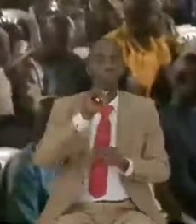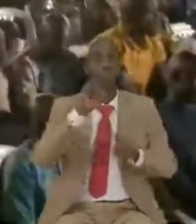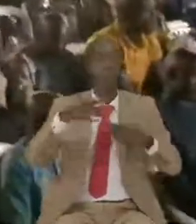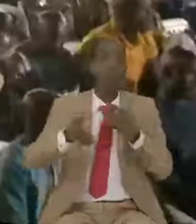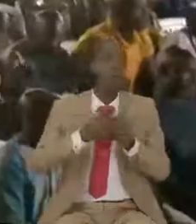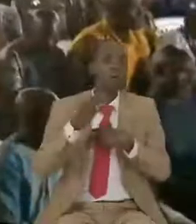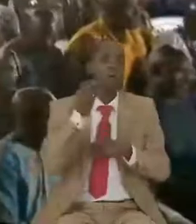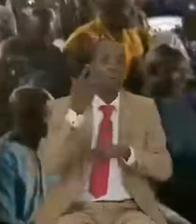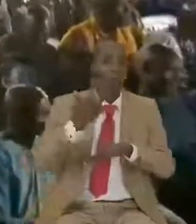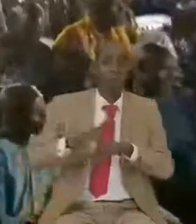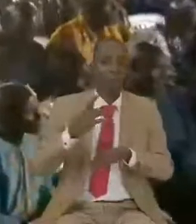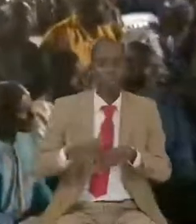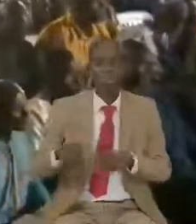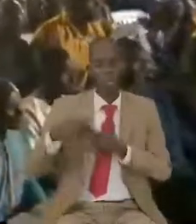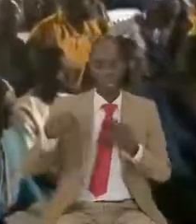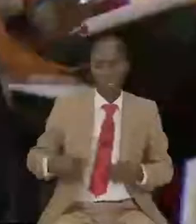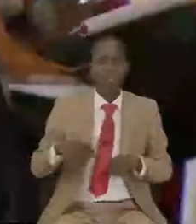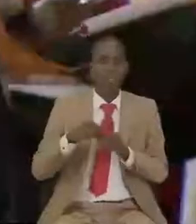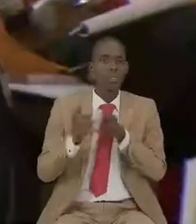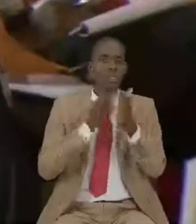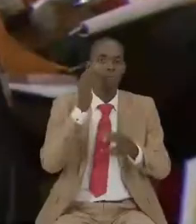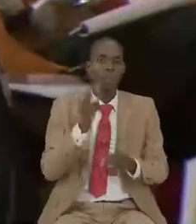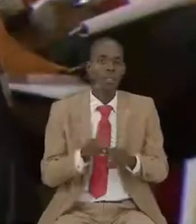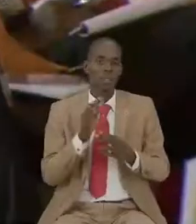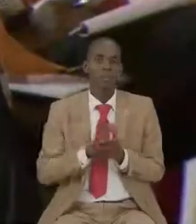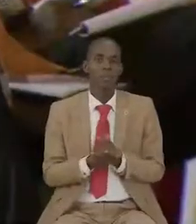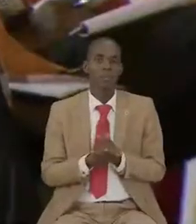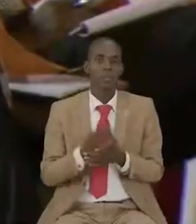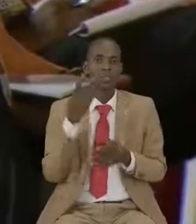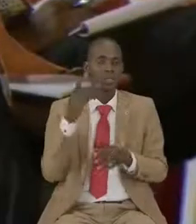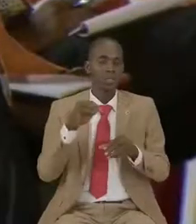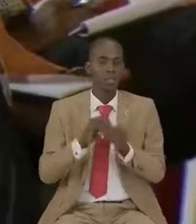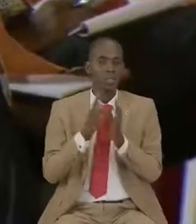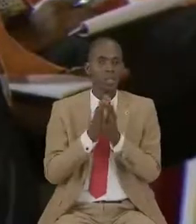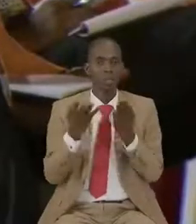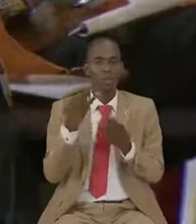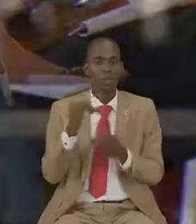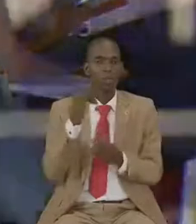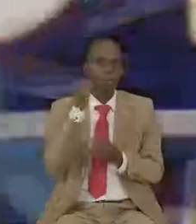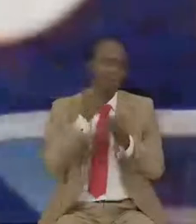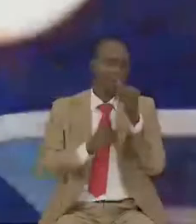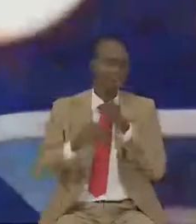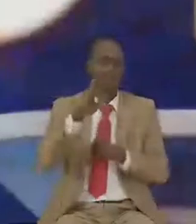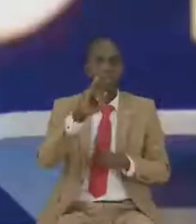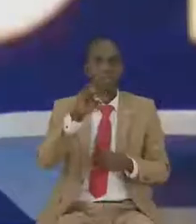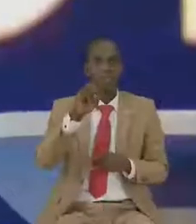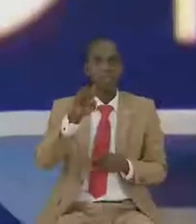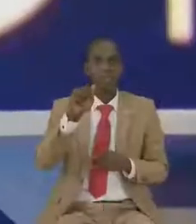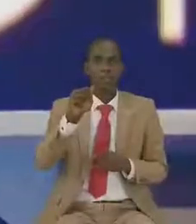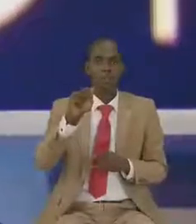ce soir. Vous n'allez pas rentrer les mains vides au nom de Jésus-Christ.